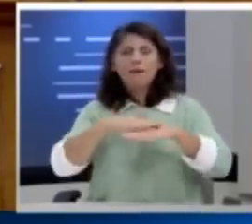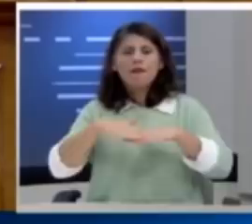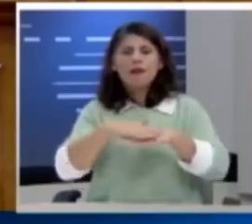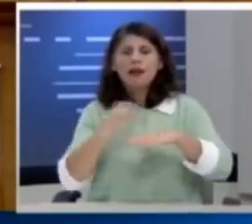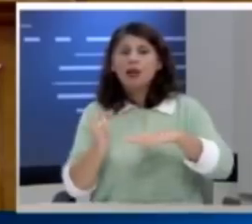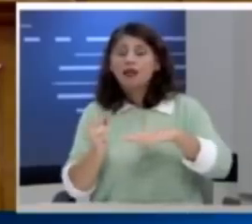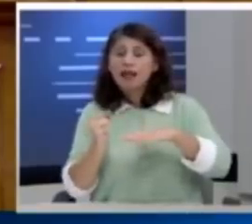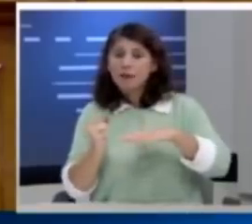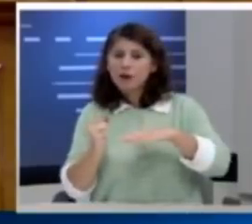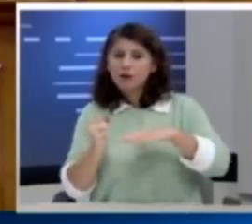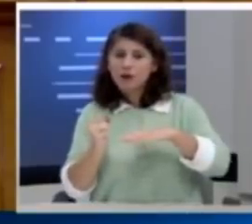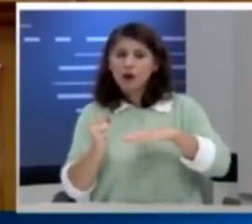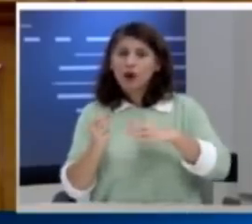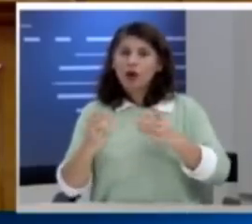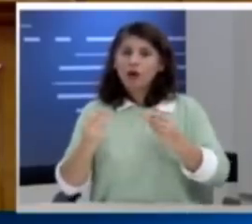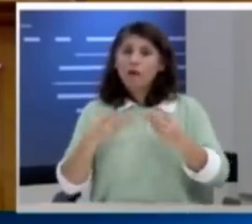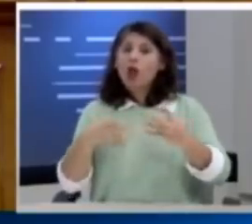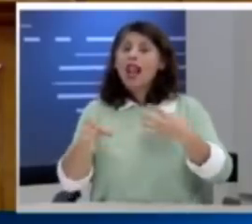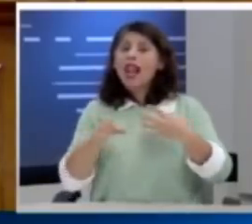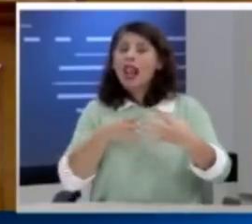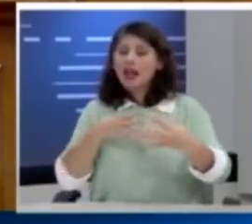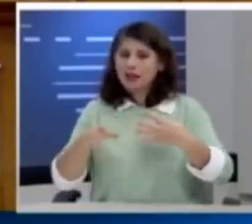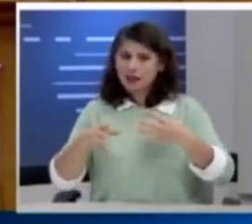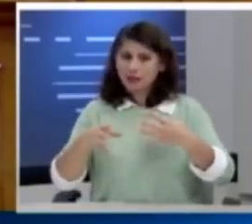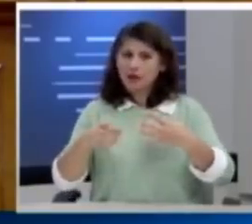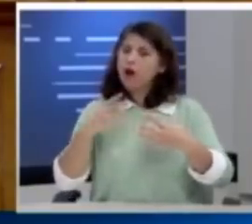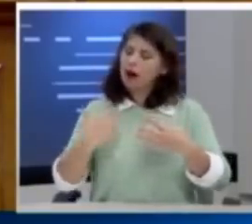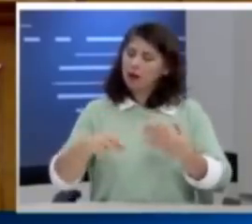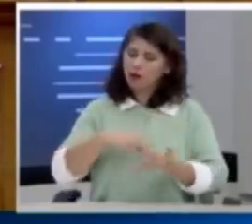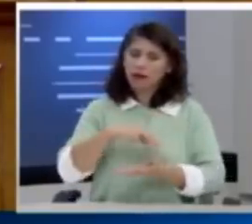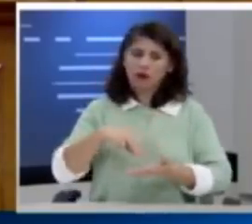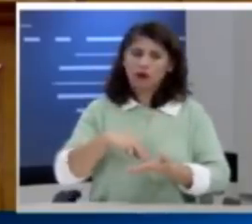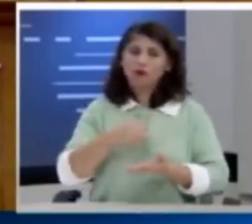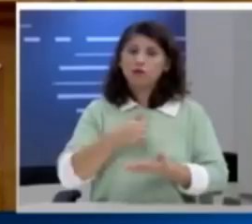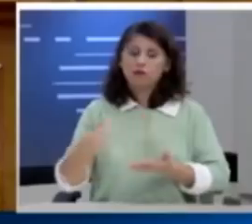επιφανειακό δυναμισμό και έντονο λαϊκισμό παίζουν το ρόλο τους